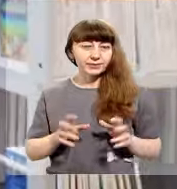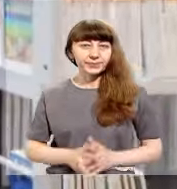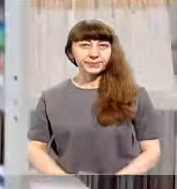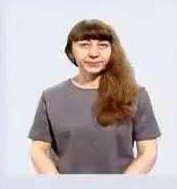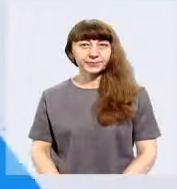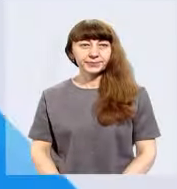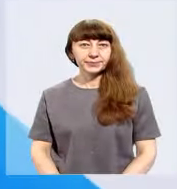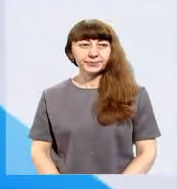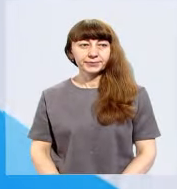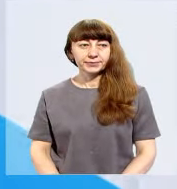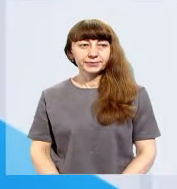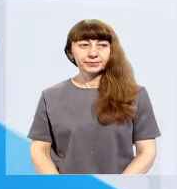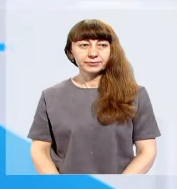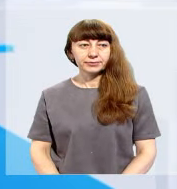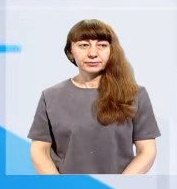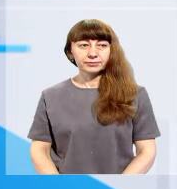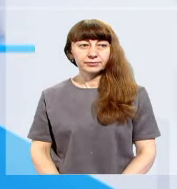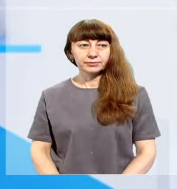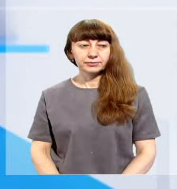литераторы?